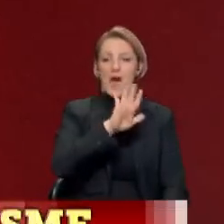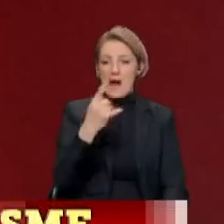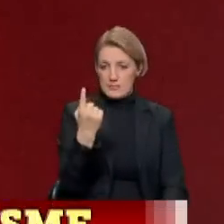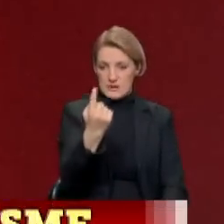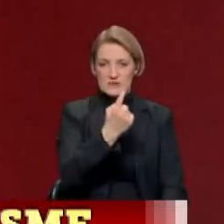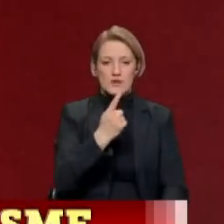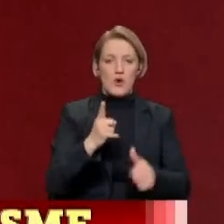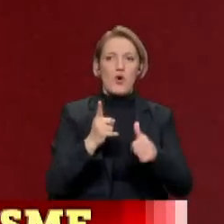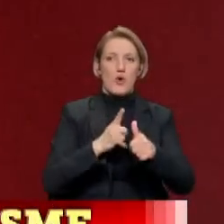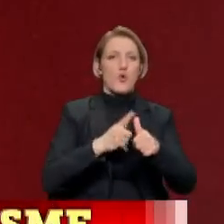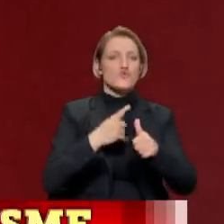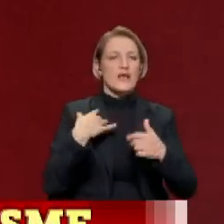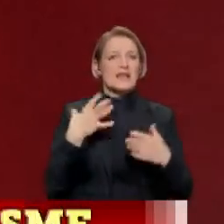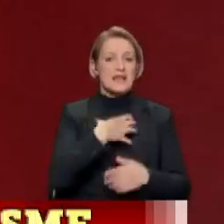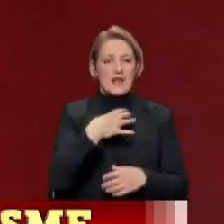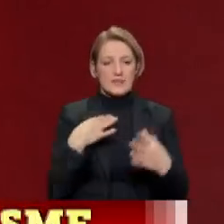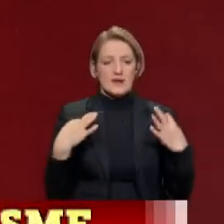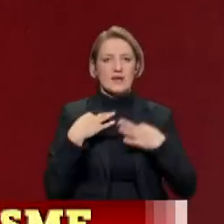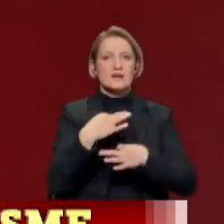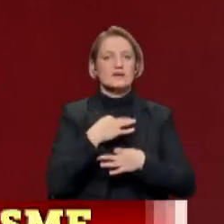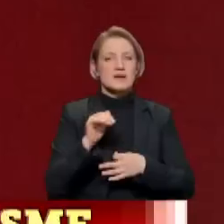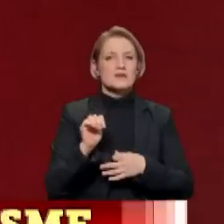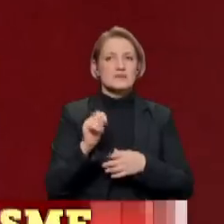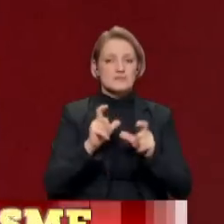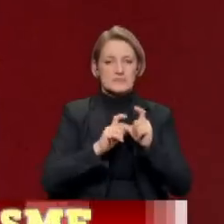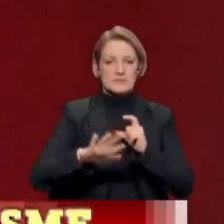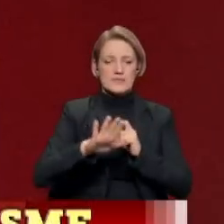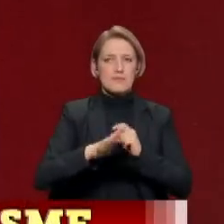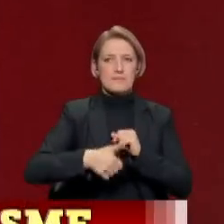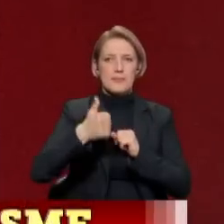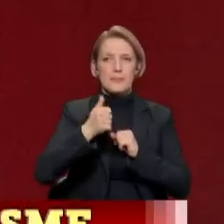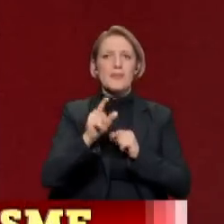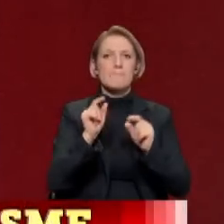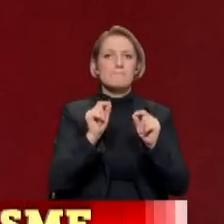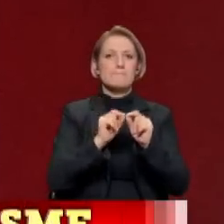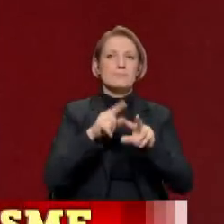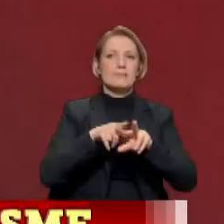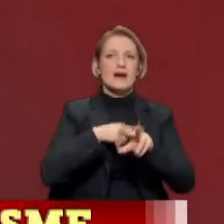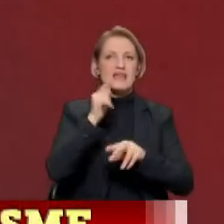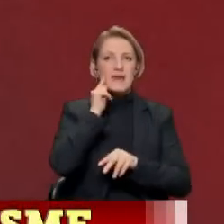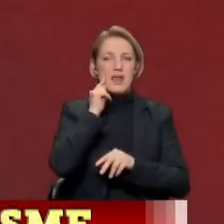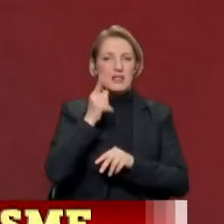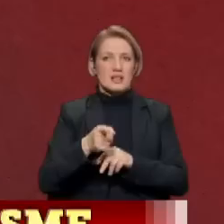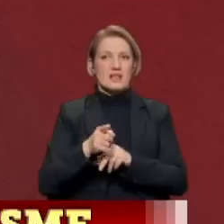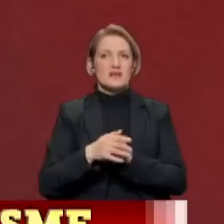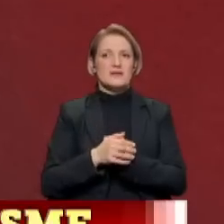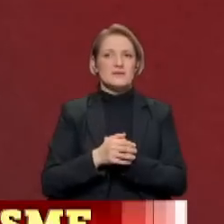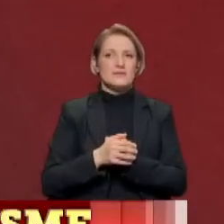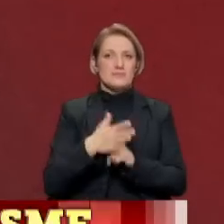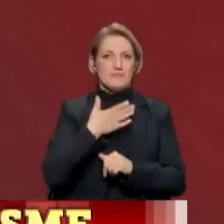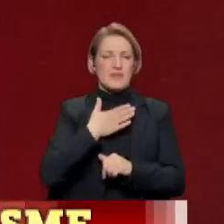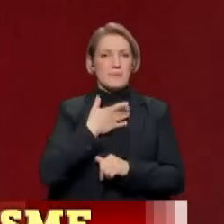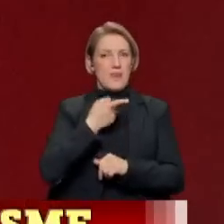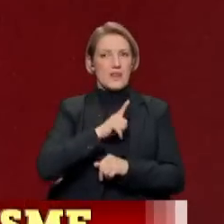birinin, önce sen kendi genel başkanım dahil, kişisel bir ajandasının... Burada Bay Kemal demiştiniz. Bay Kemal, evet. Benim